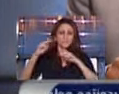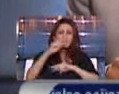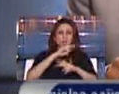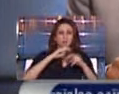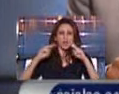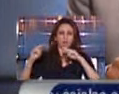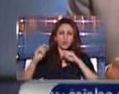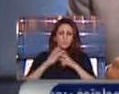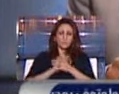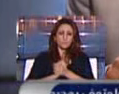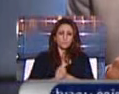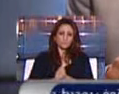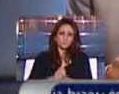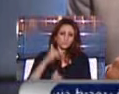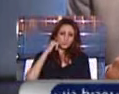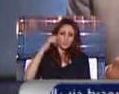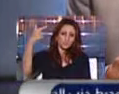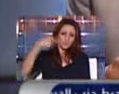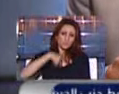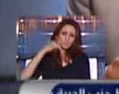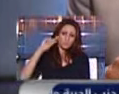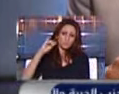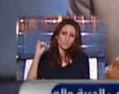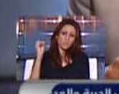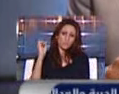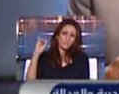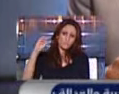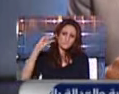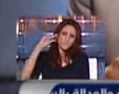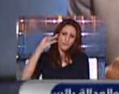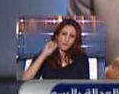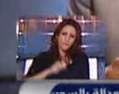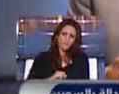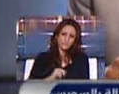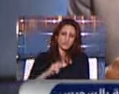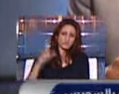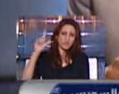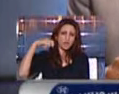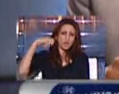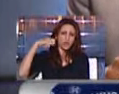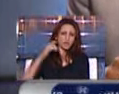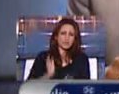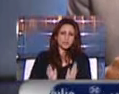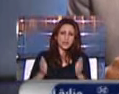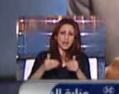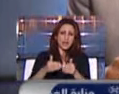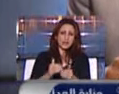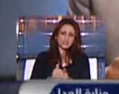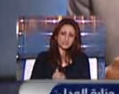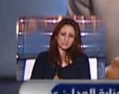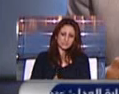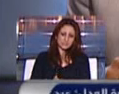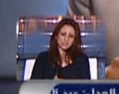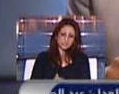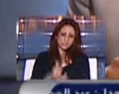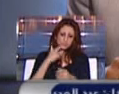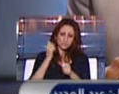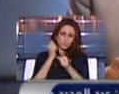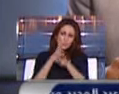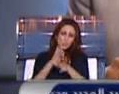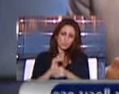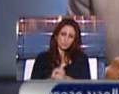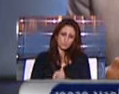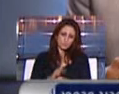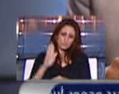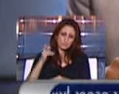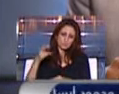معنا على التليفون الاستاذ الدكتور محمد ابو الغار رئيس الحزب المصري الاجتماعي الديمقراطي. ومعنا ايضا الاستاذ